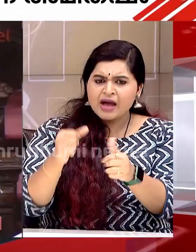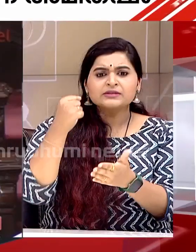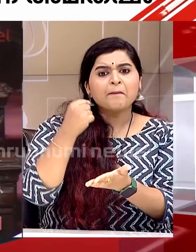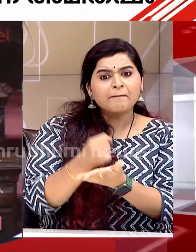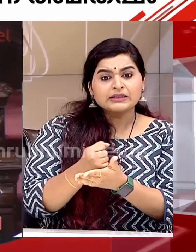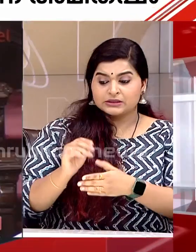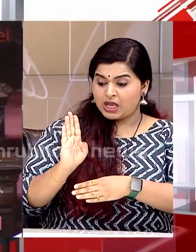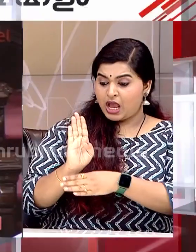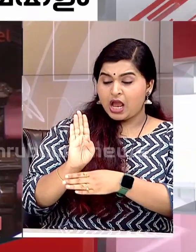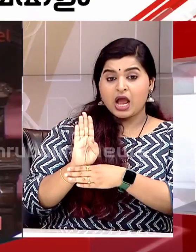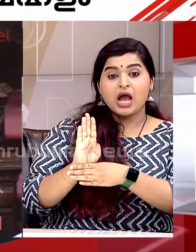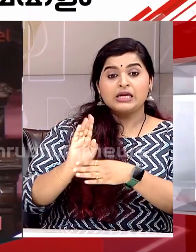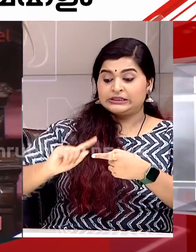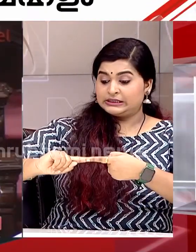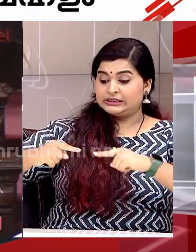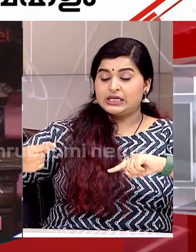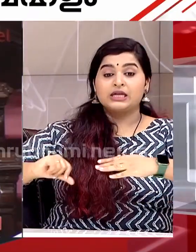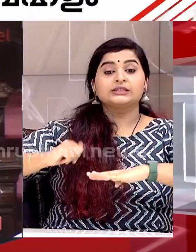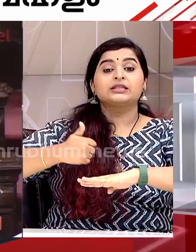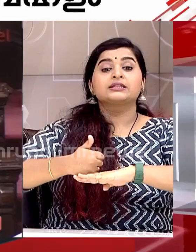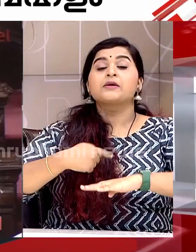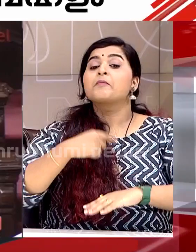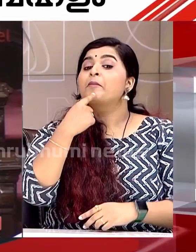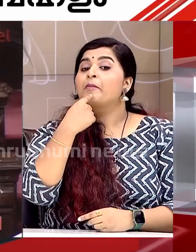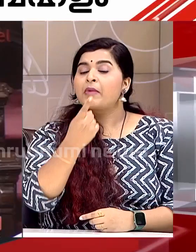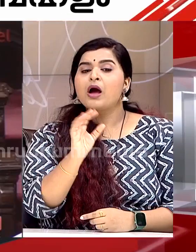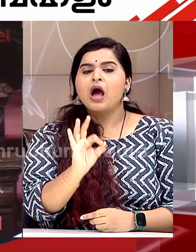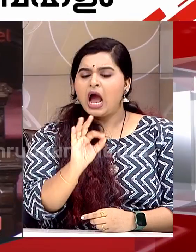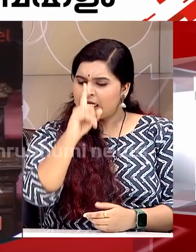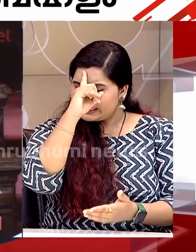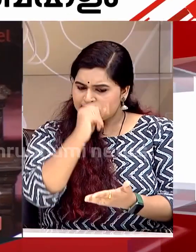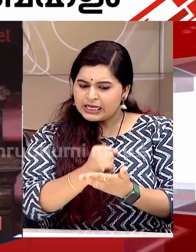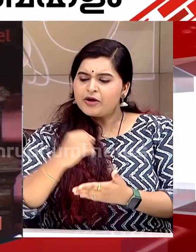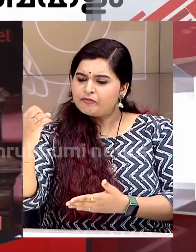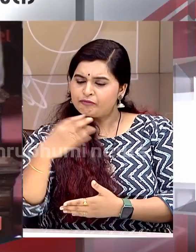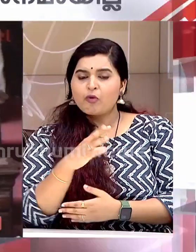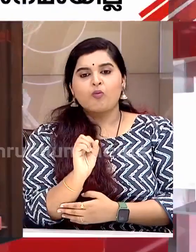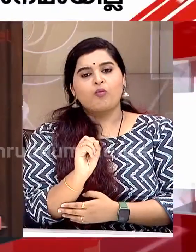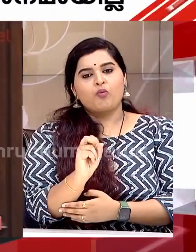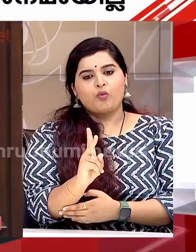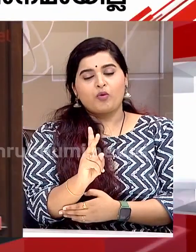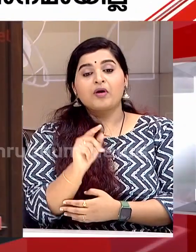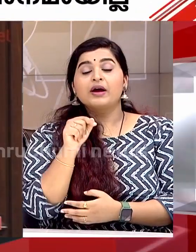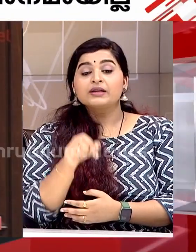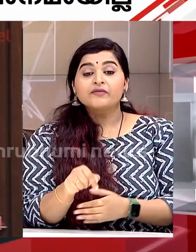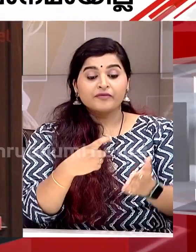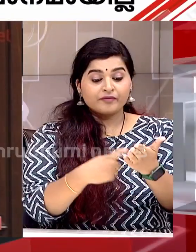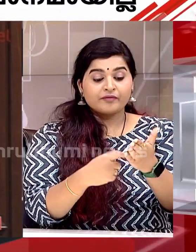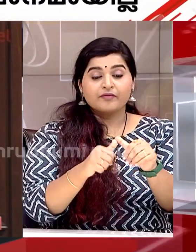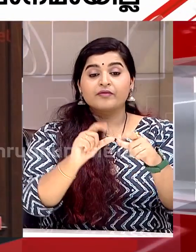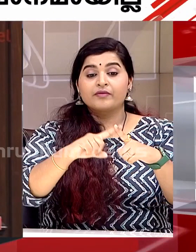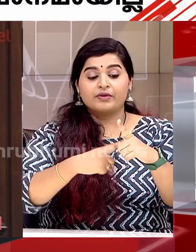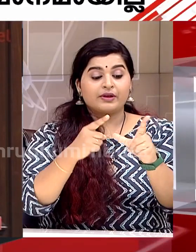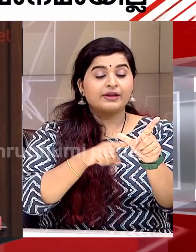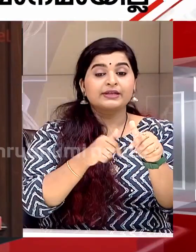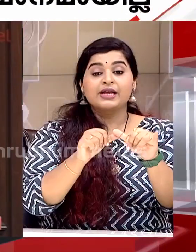മുന്നോട്ട് വെച്ചിട്ടുണ്ട്. ഇക്കാര്യത്തിൽ അറിയിക്കാൻ തീരുമാനം അറിയിക്കാമെന്ന ഭരണകക്ഷി ആവശ്യപ്പെടുകയും ചെയ്തു. ഇതിന്റെ തുടർന്ന് രാജ്യസഭ ഇന്നും ബഹളത്തിൽ മുങ്ങുകയും ഉച്ചയ്ക്ക്